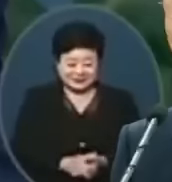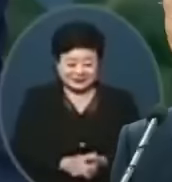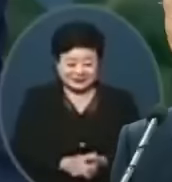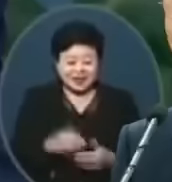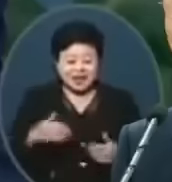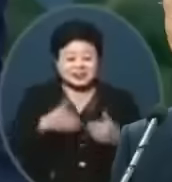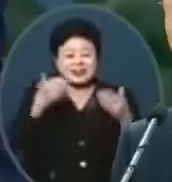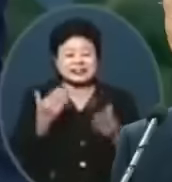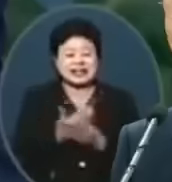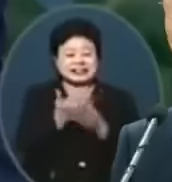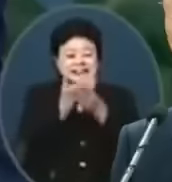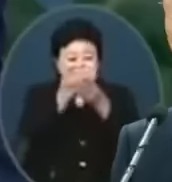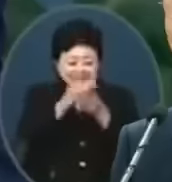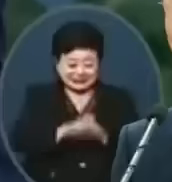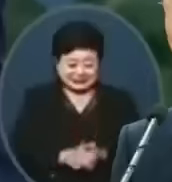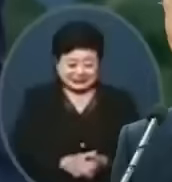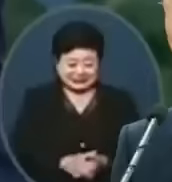성장시킬